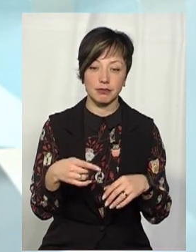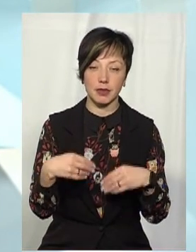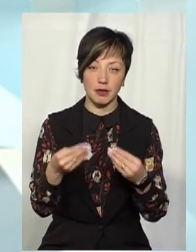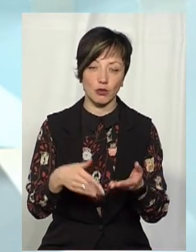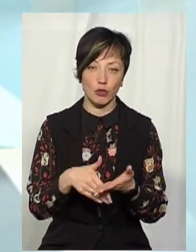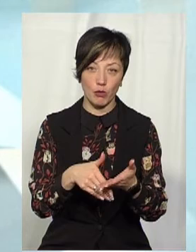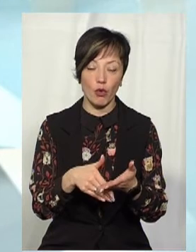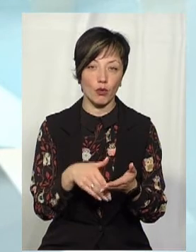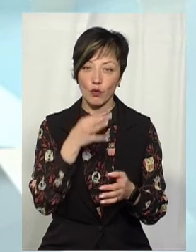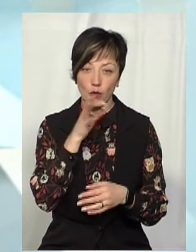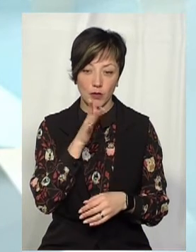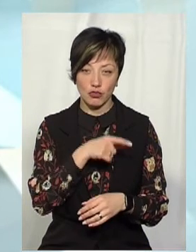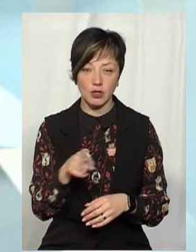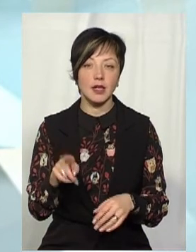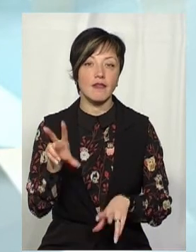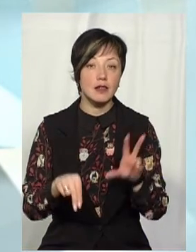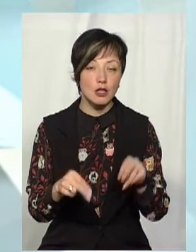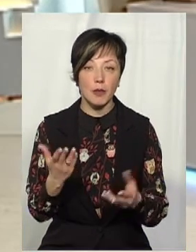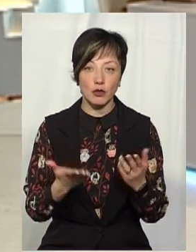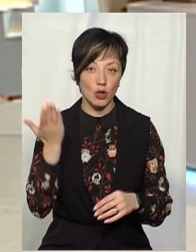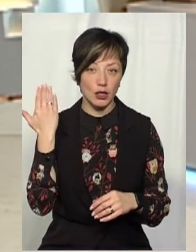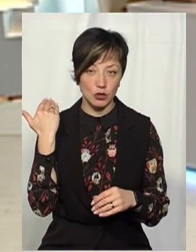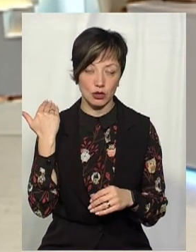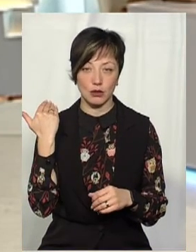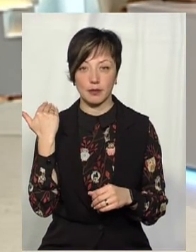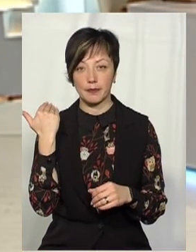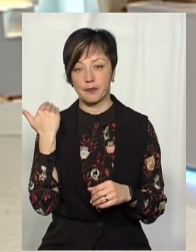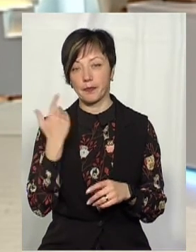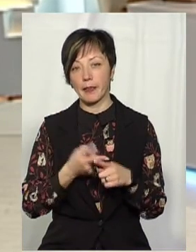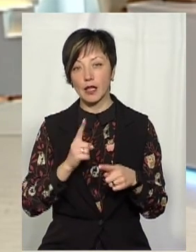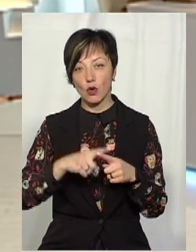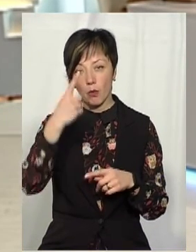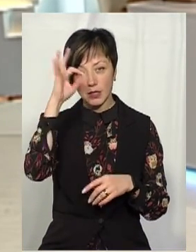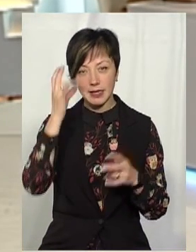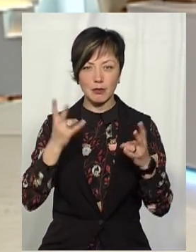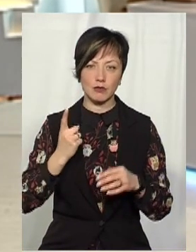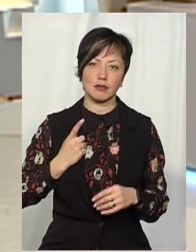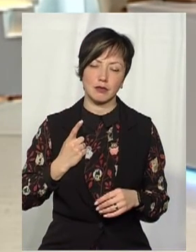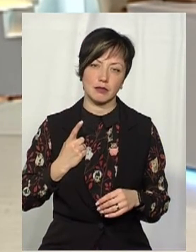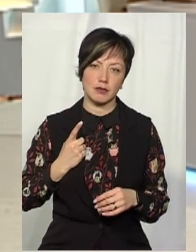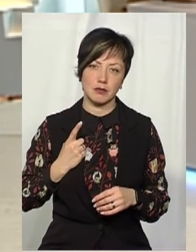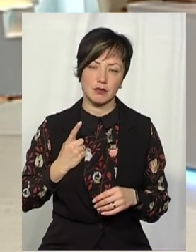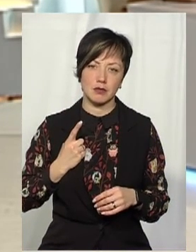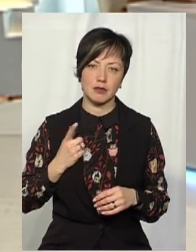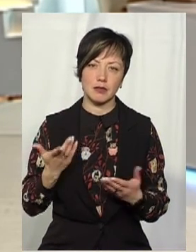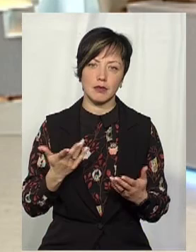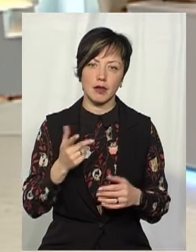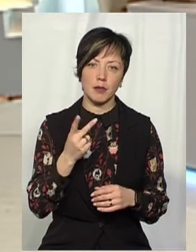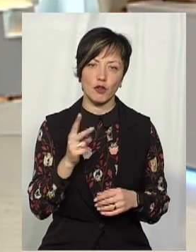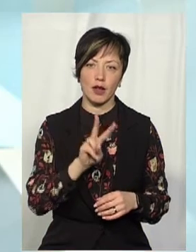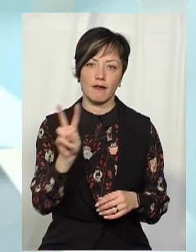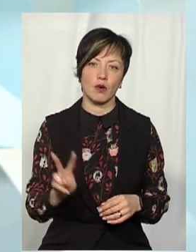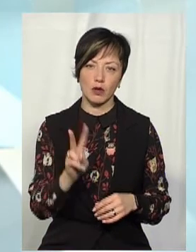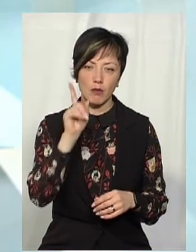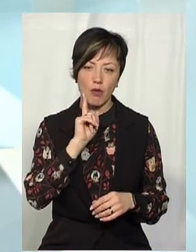надати допомогу. Тому ми рахуємо, якщо раніше цього поліцейського треба було чекати там по